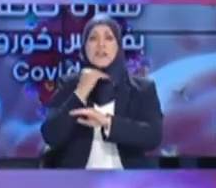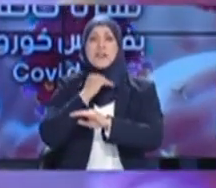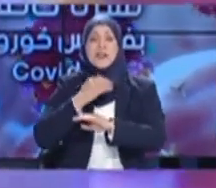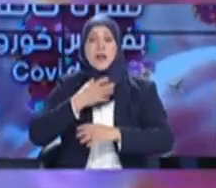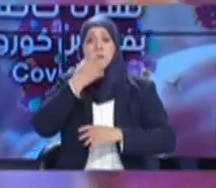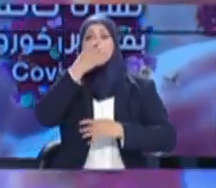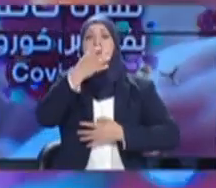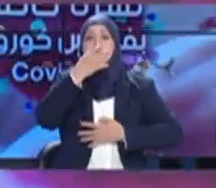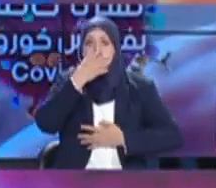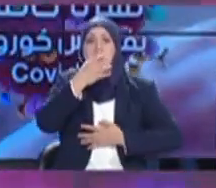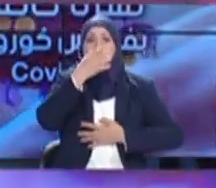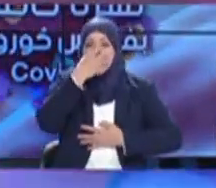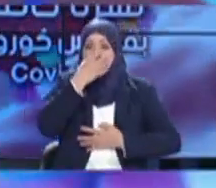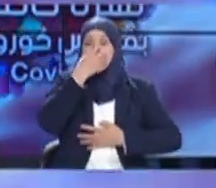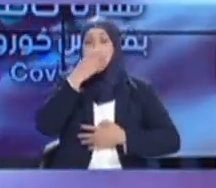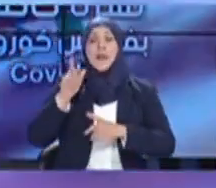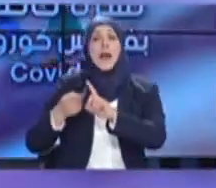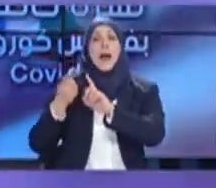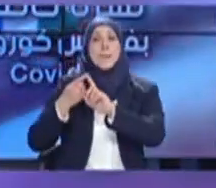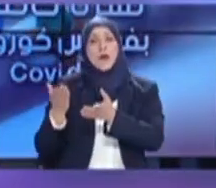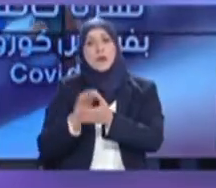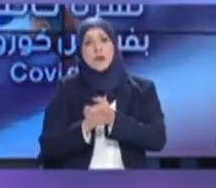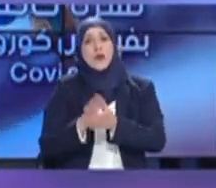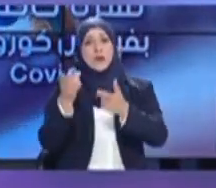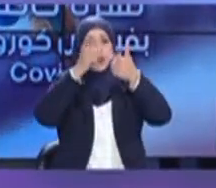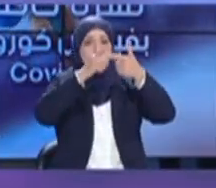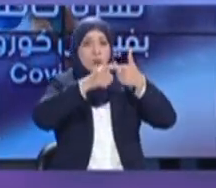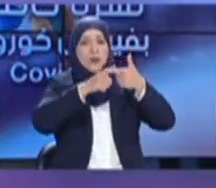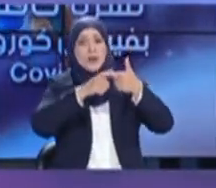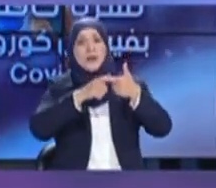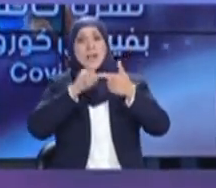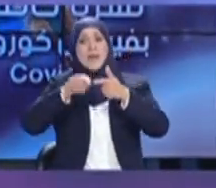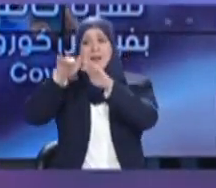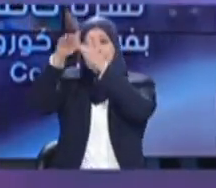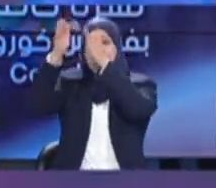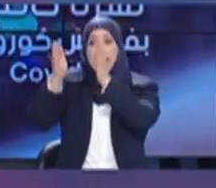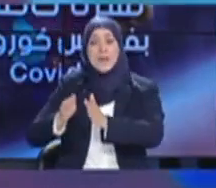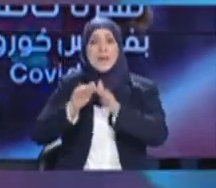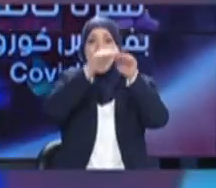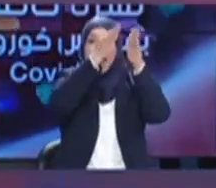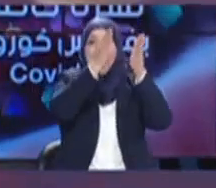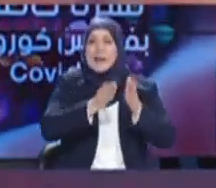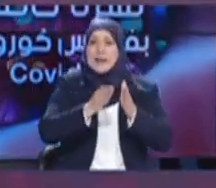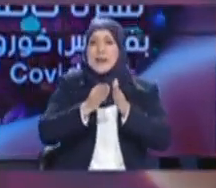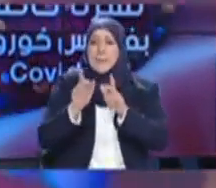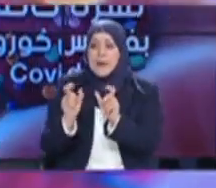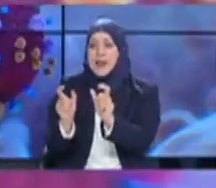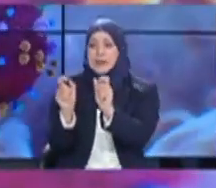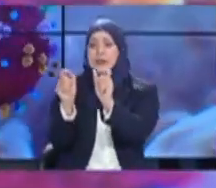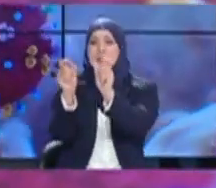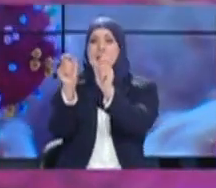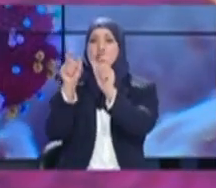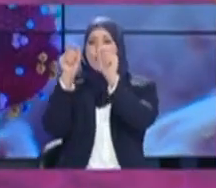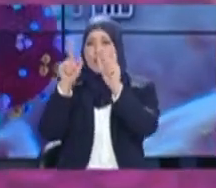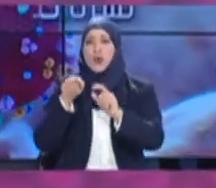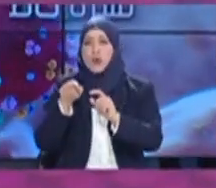التنفس الاصطناعي بدرجاته، كذلك بالنسبة للأقسام زادة أقسام الأمراض الجرثومية اللي أيضا هي